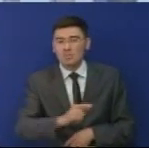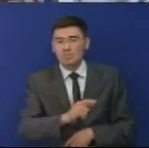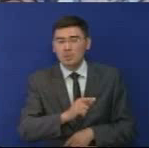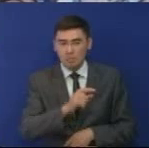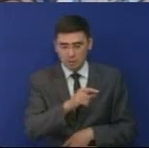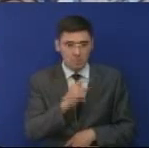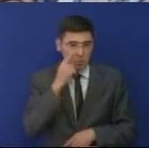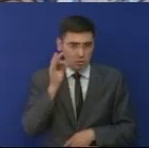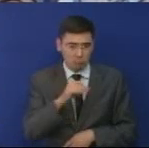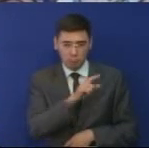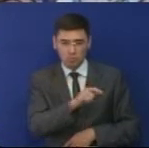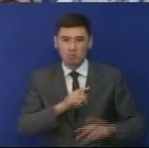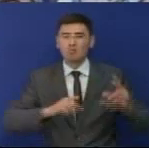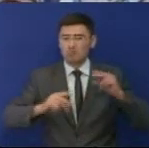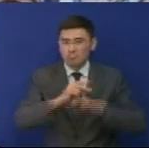отца.